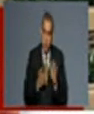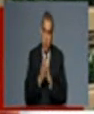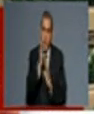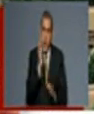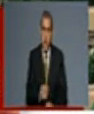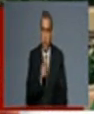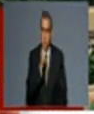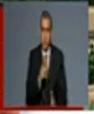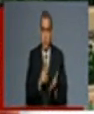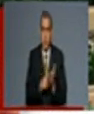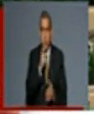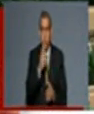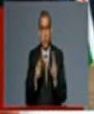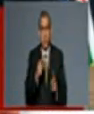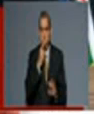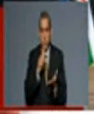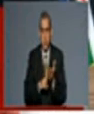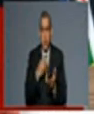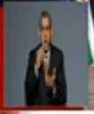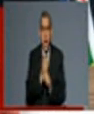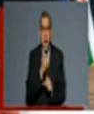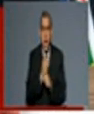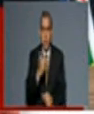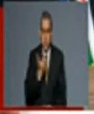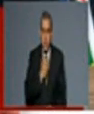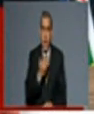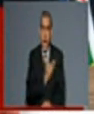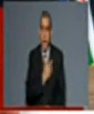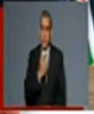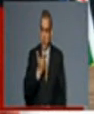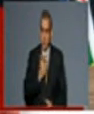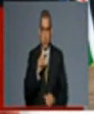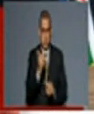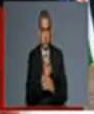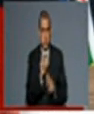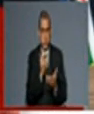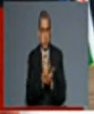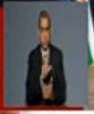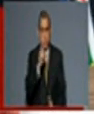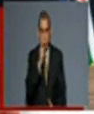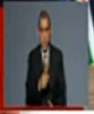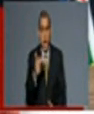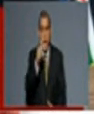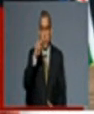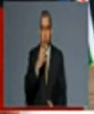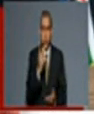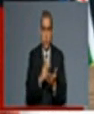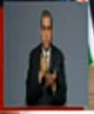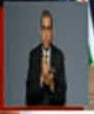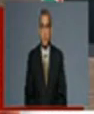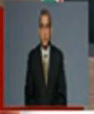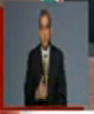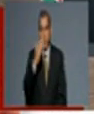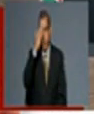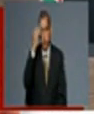انه اسرائيل تمارس سياسه تطهير عرقي، اباده جماعيه. نعم. الناس وعوا هذا الامر، وده شيء مهم جدا.